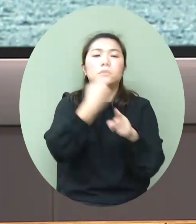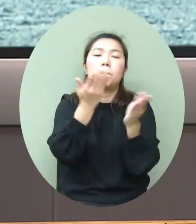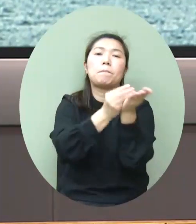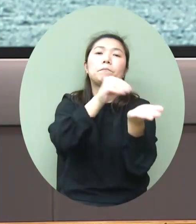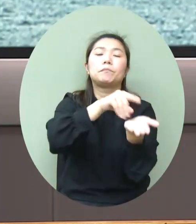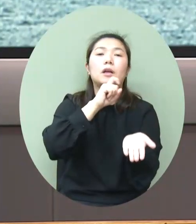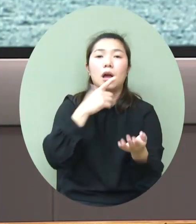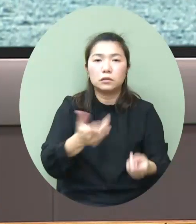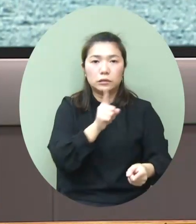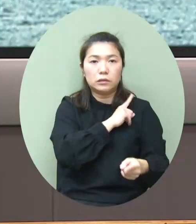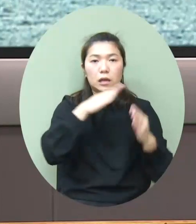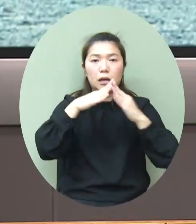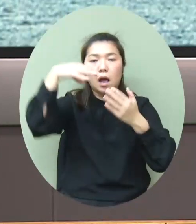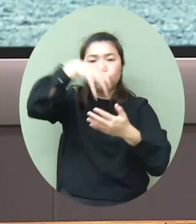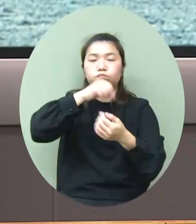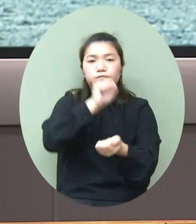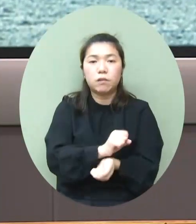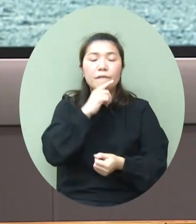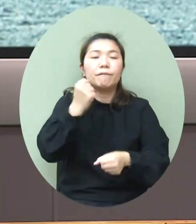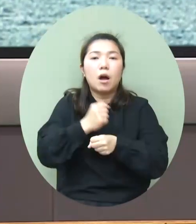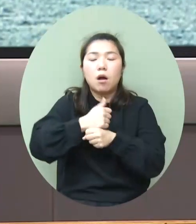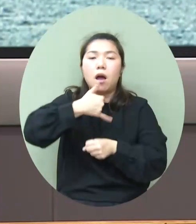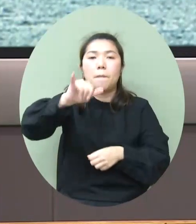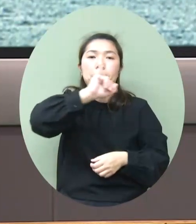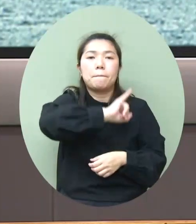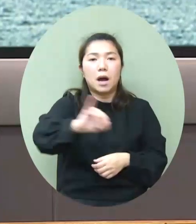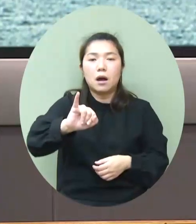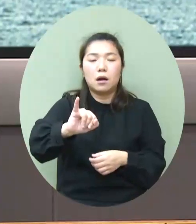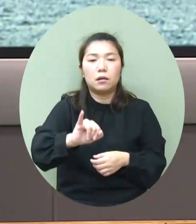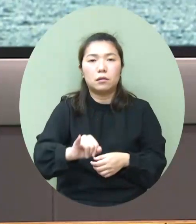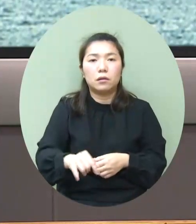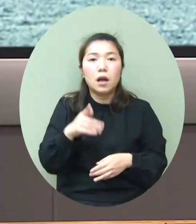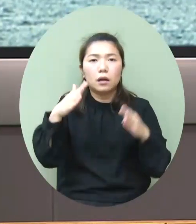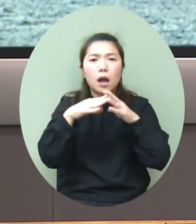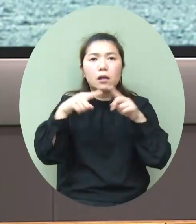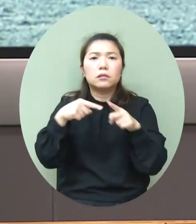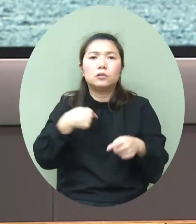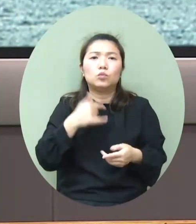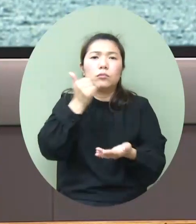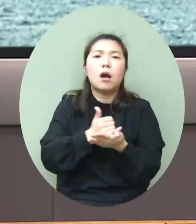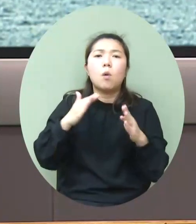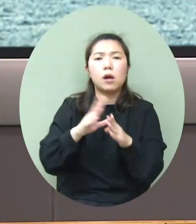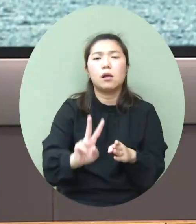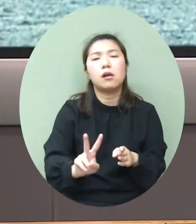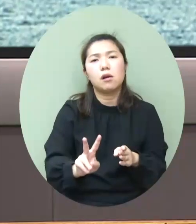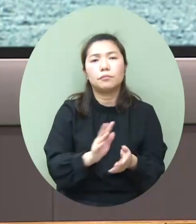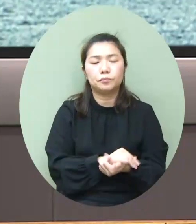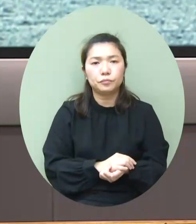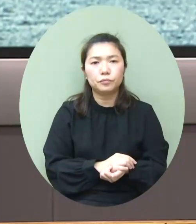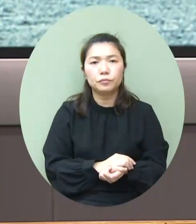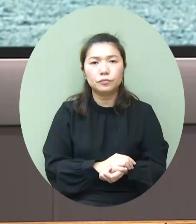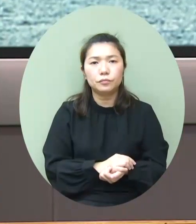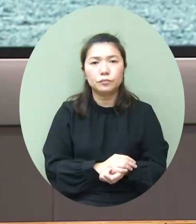阳性的话，是阳性，他们要家居隔离，不要上班，家人也要留在家